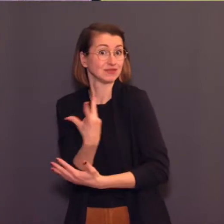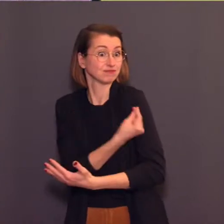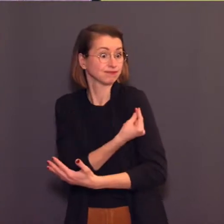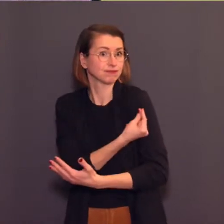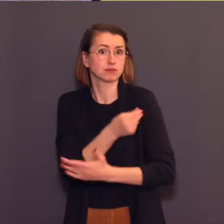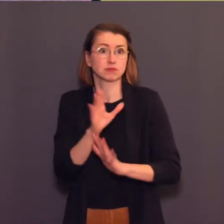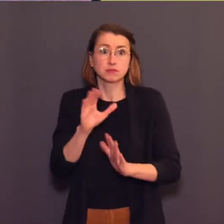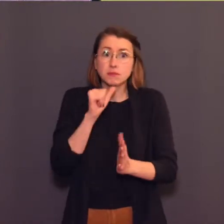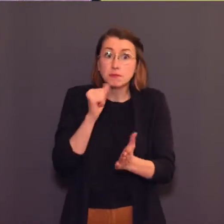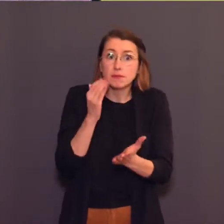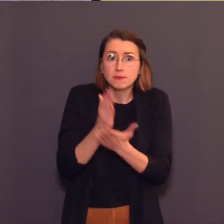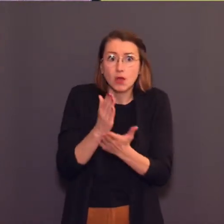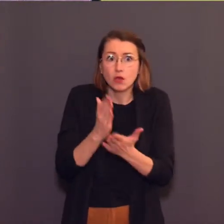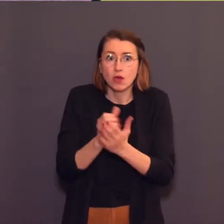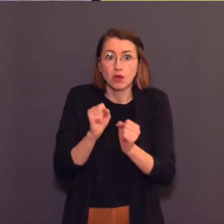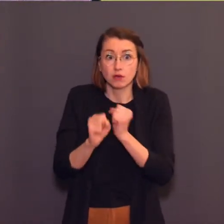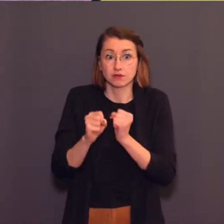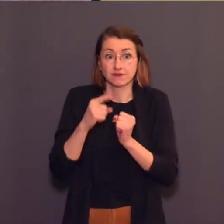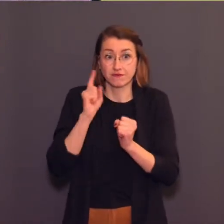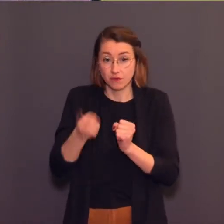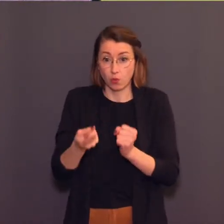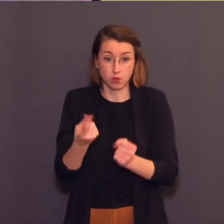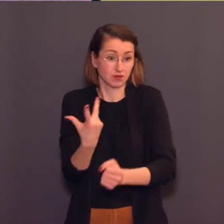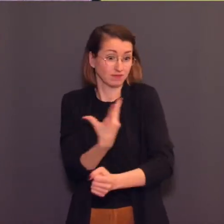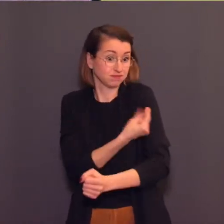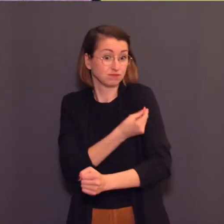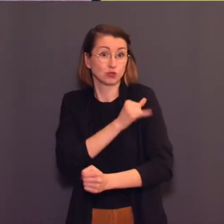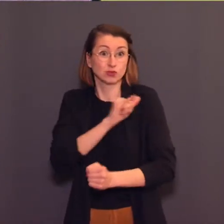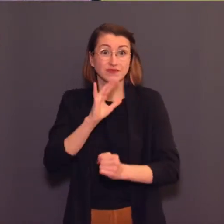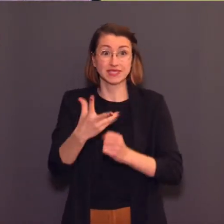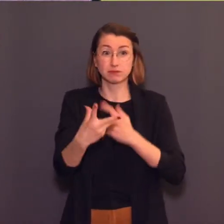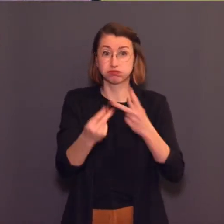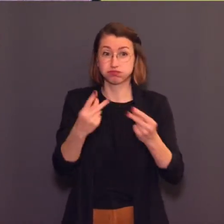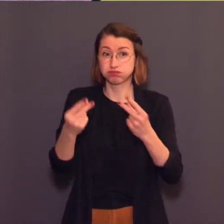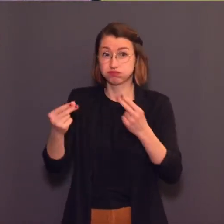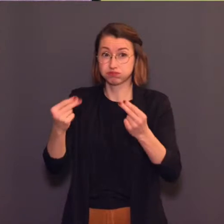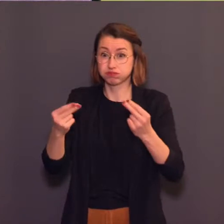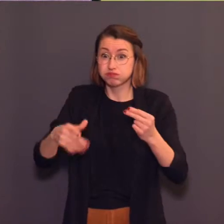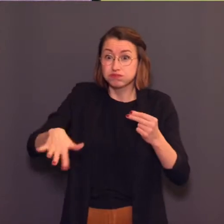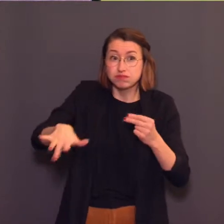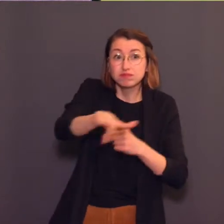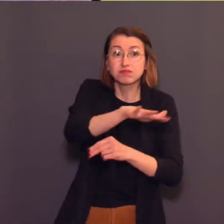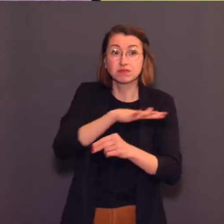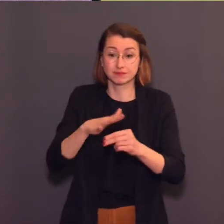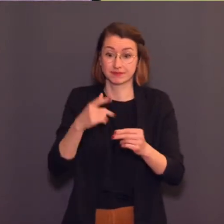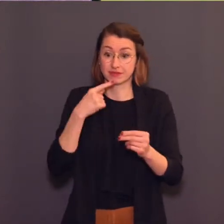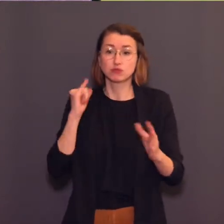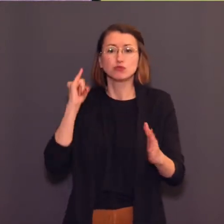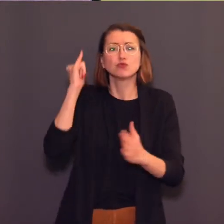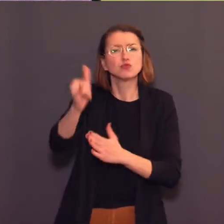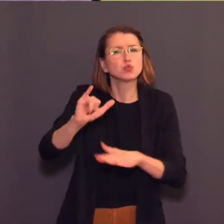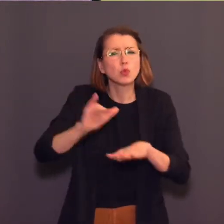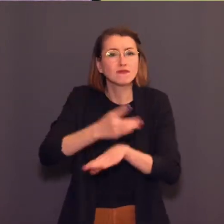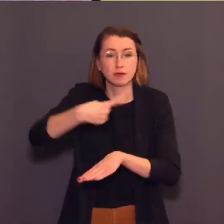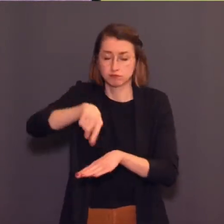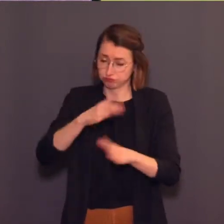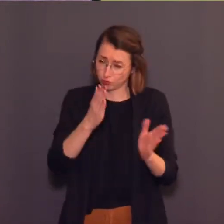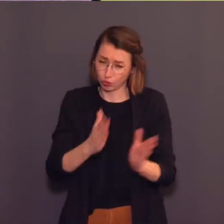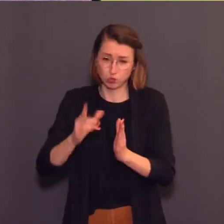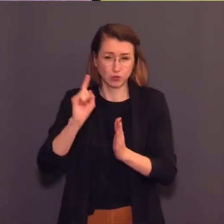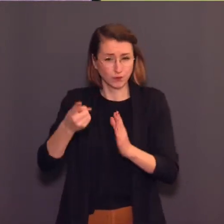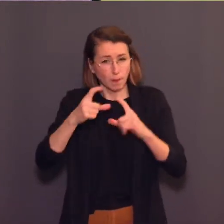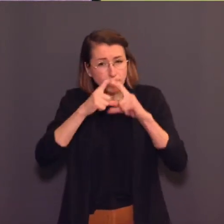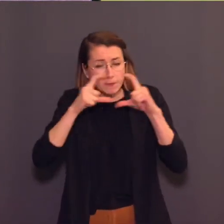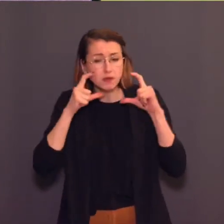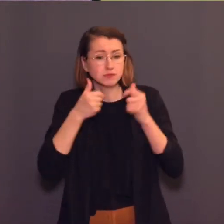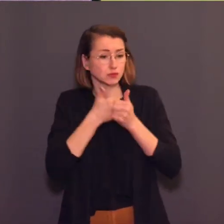c'est le port du masque buccal et c'est la distanciation sociale. De même, si vous êtes un contact à haut risque parce